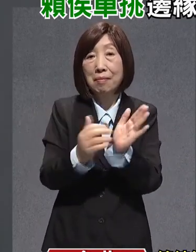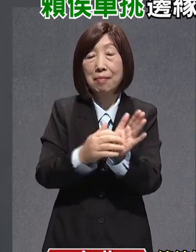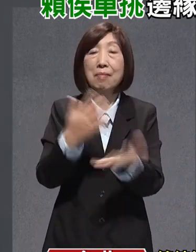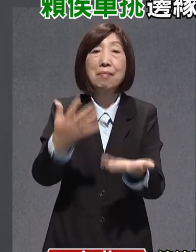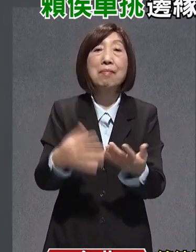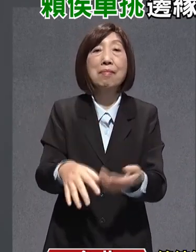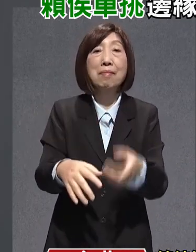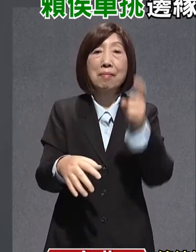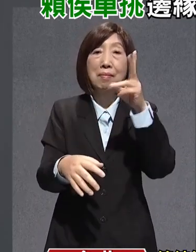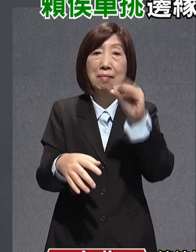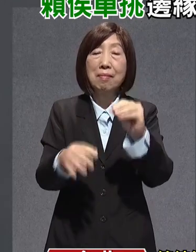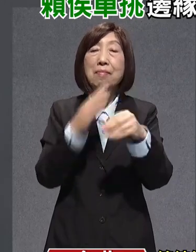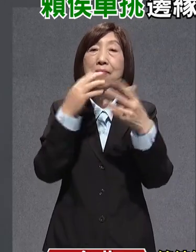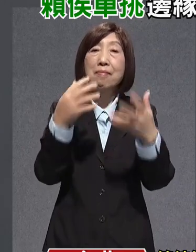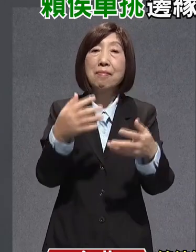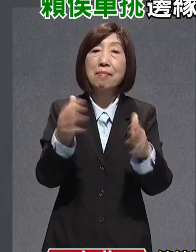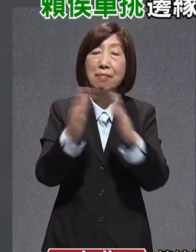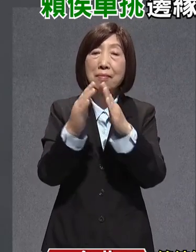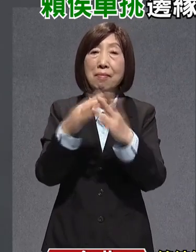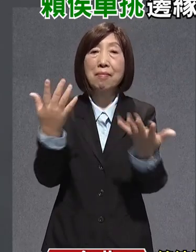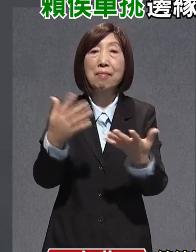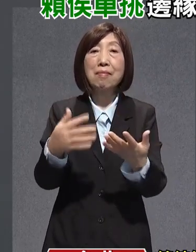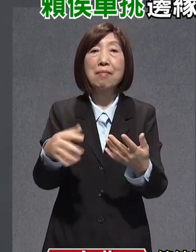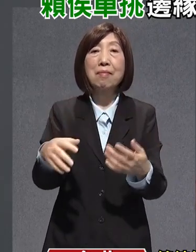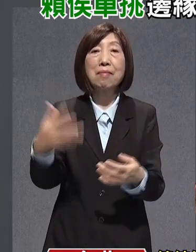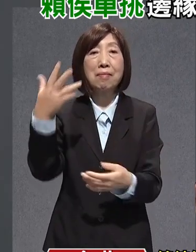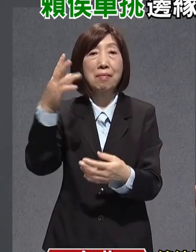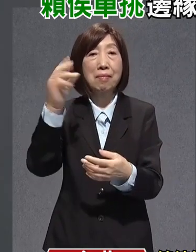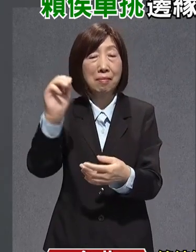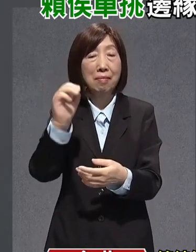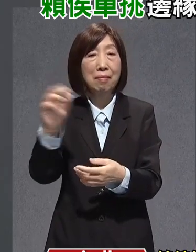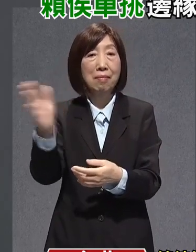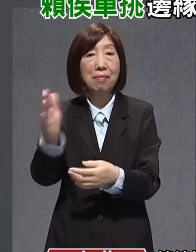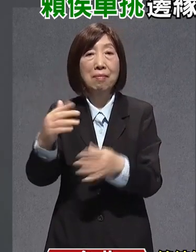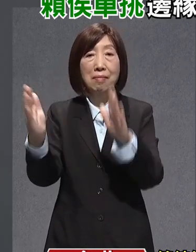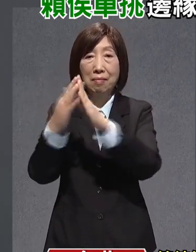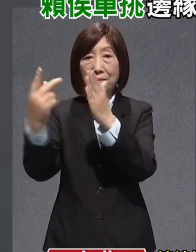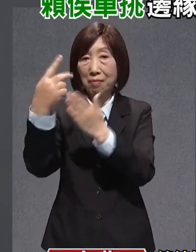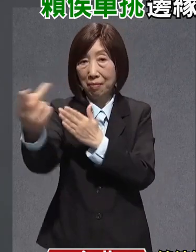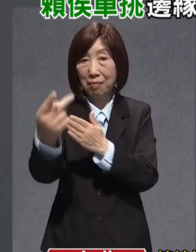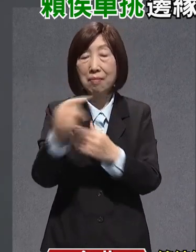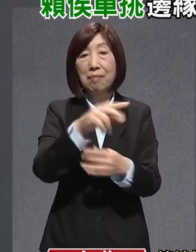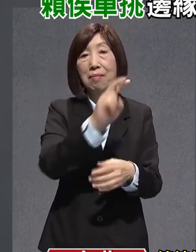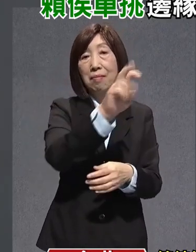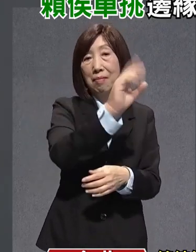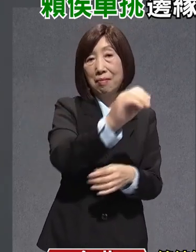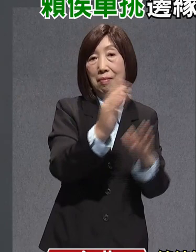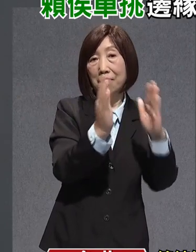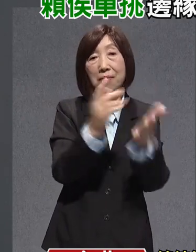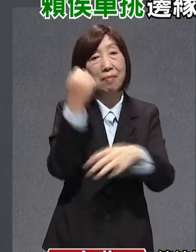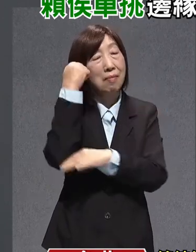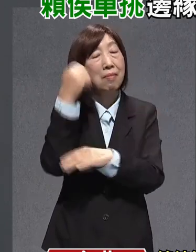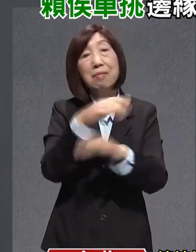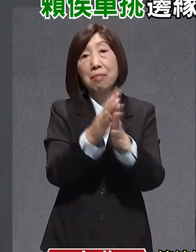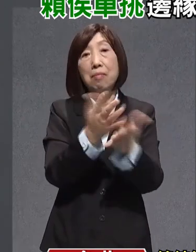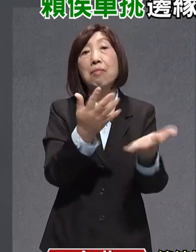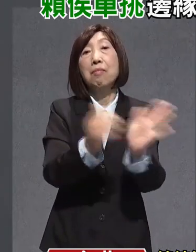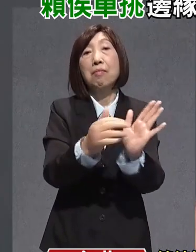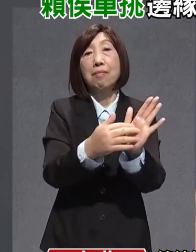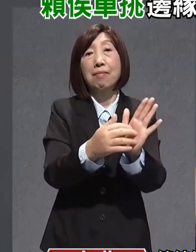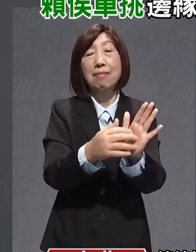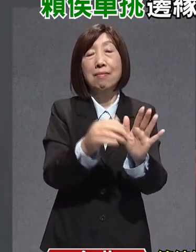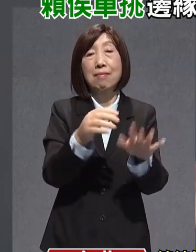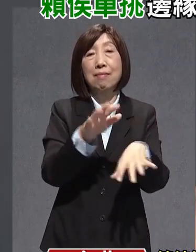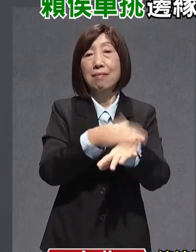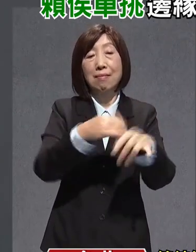120,000多户，包租代管将有80,000多户。换句话说，200,000户的社会住宅不会跳票。听得未来也会